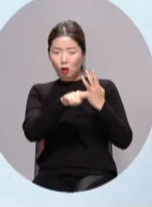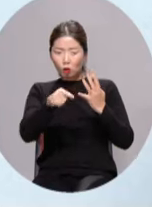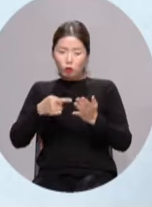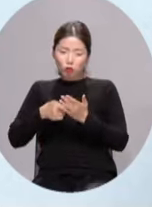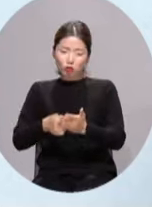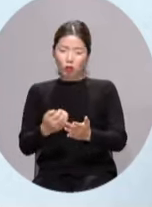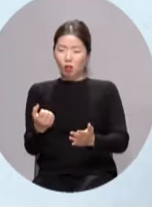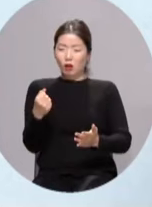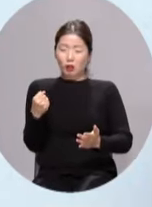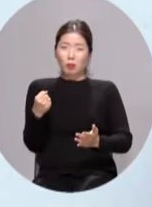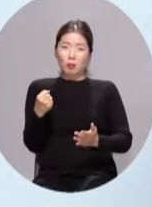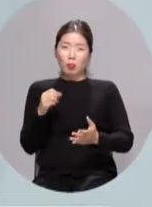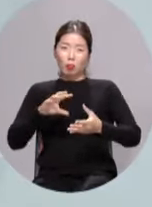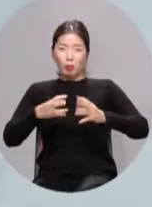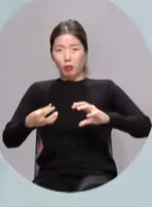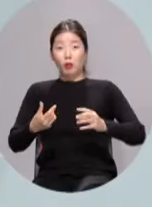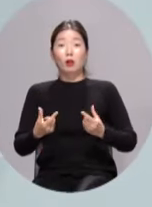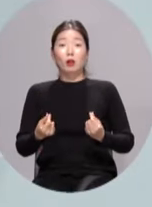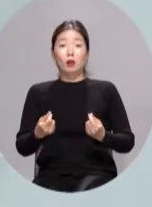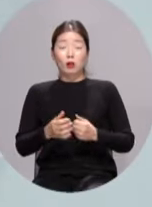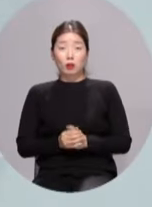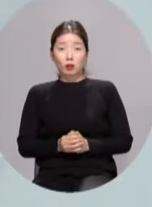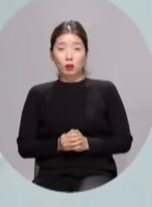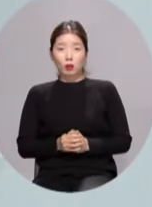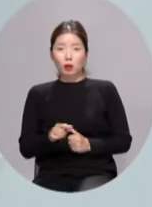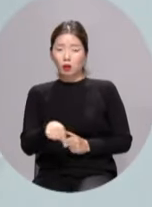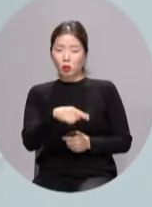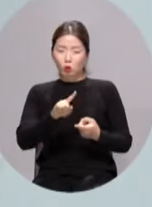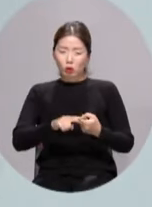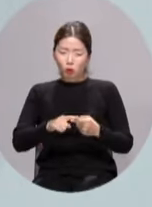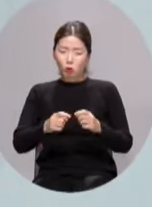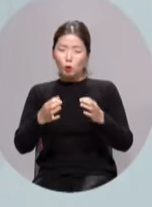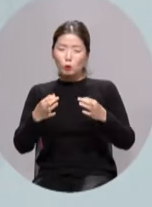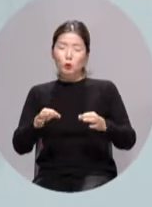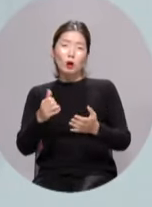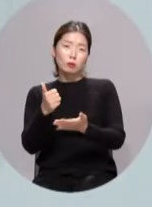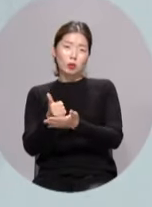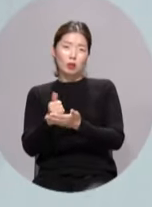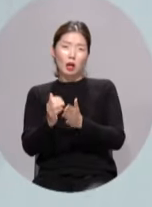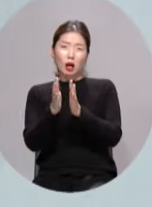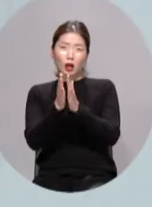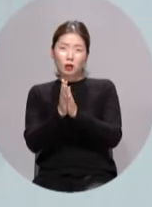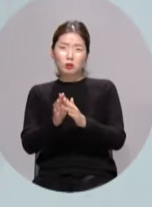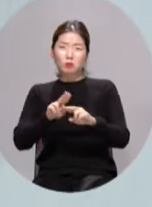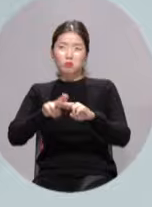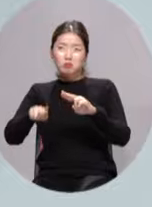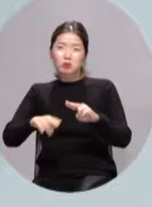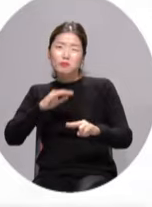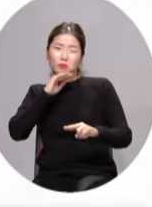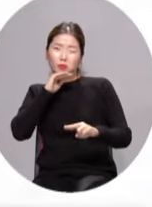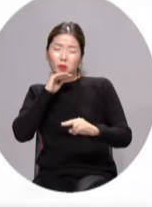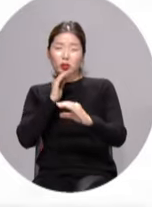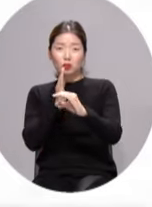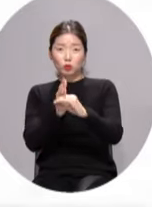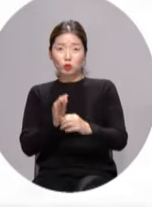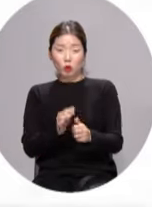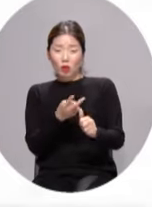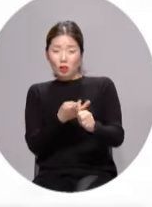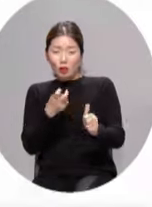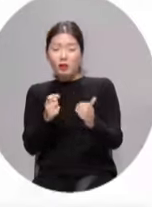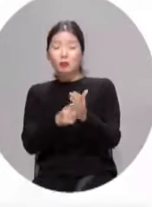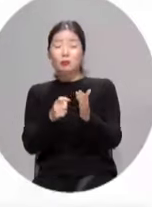추진력에 제동이 걸린 상황 그런데 조합은 조합장의 자진 사태만 기다리는 형국입니다 탄핵이